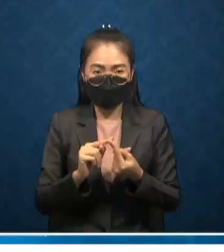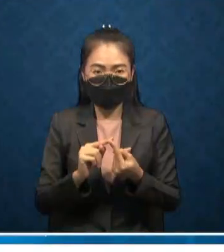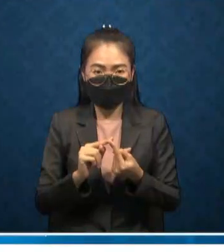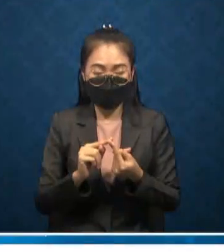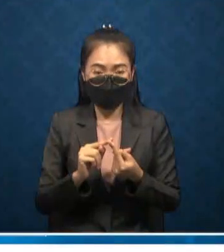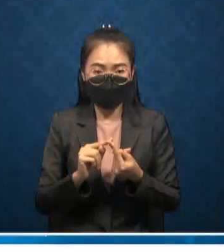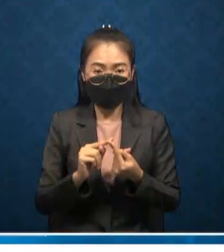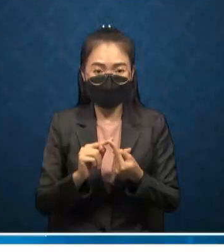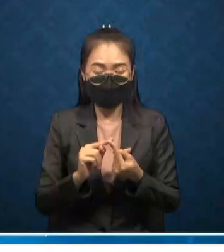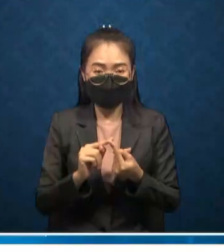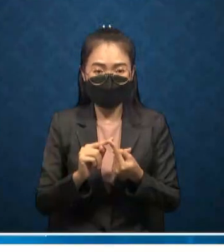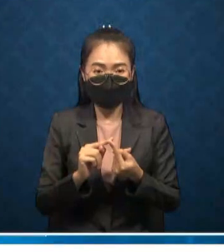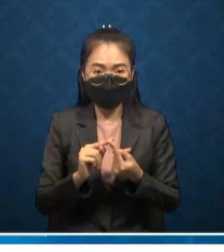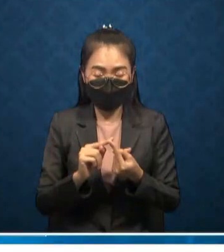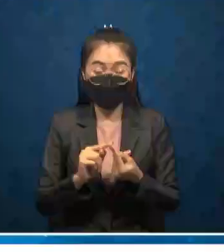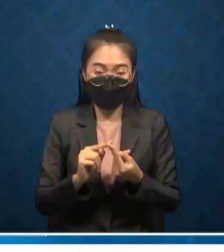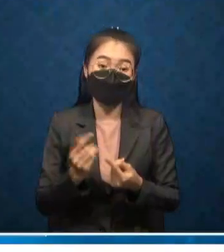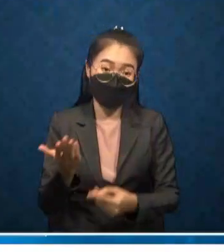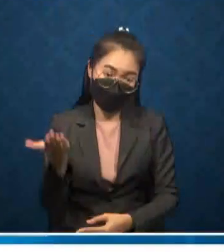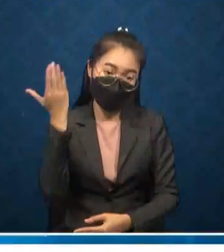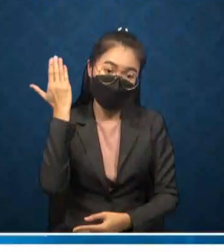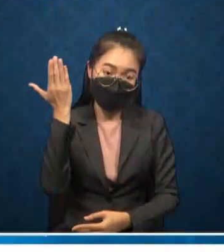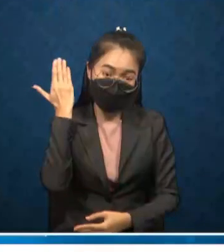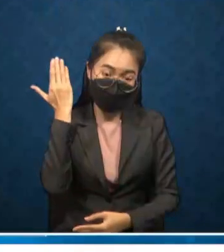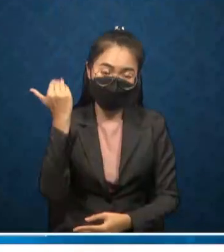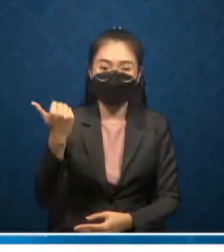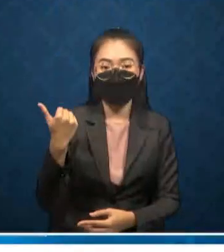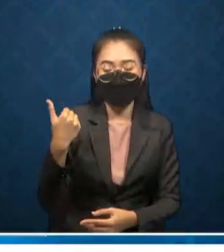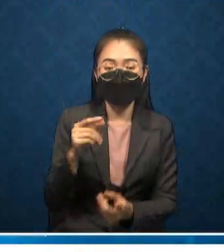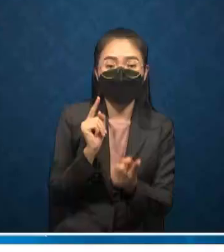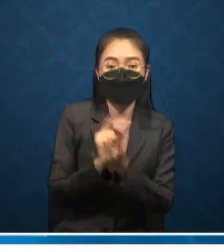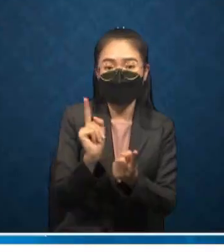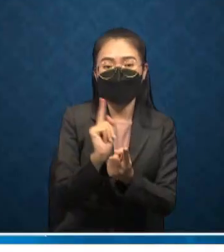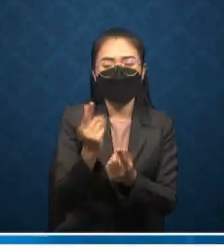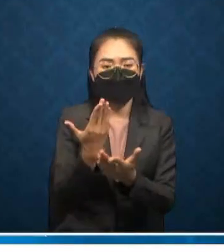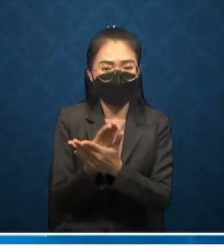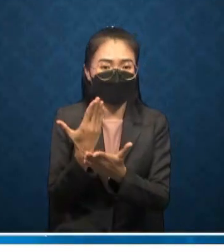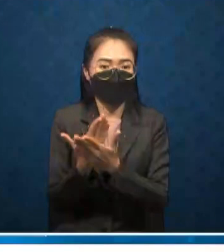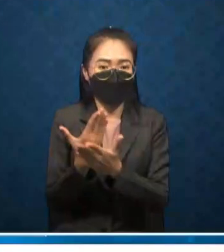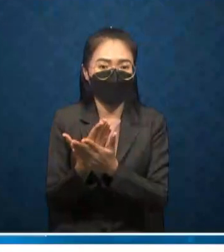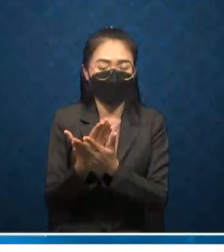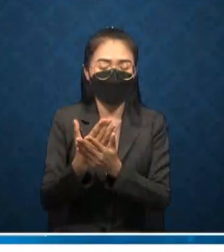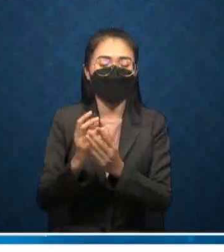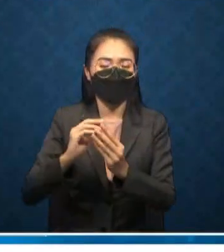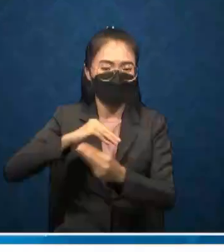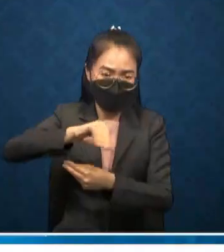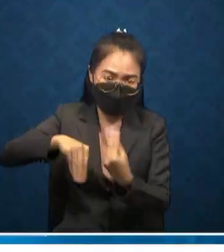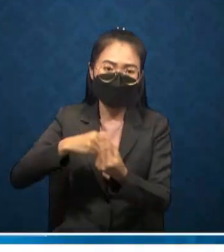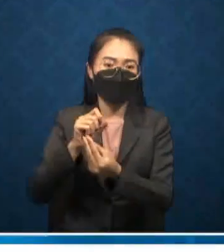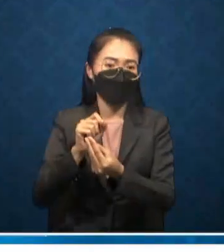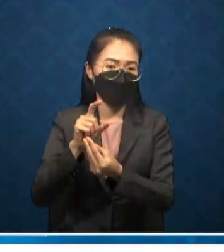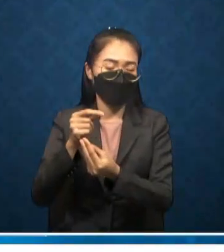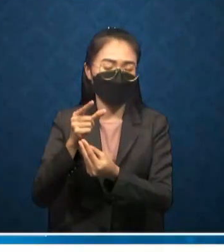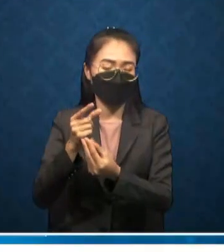พบว่าในช่วงที่ผ่านมานะคะสามารถที่จะเพิ่มรายได้ให้กับครัวเรือนโดย